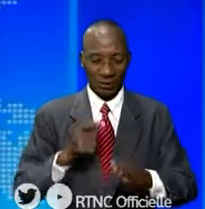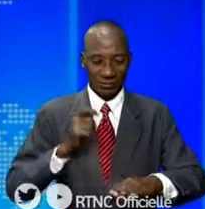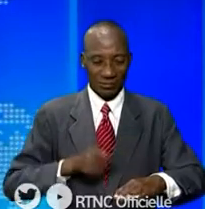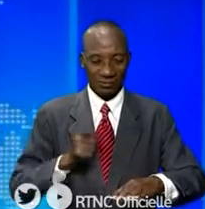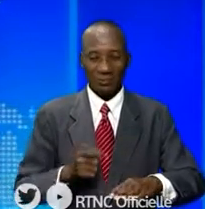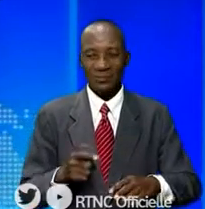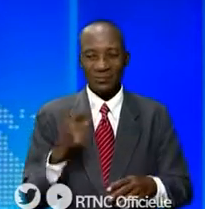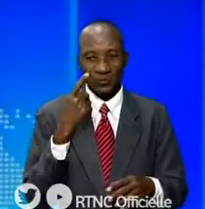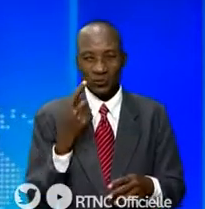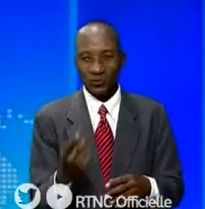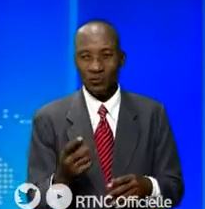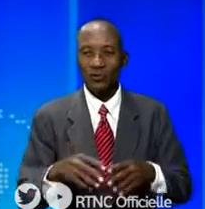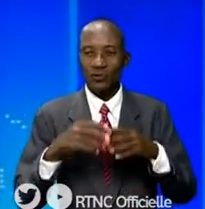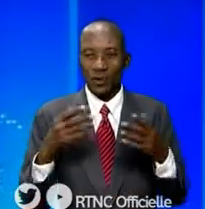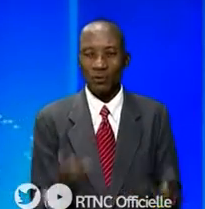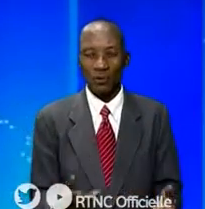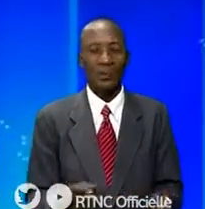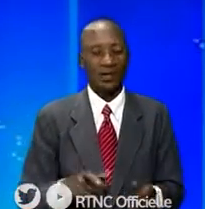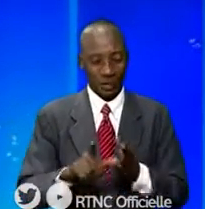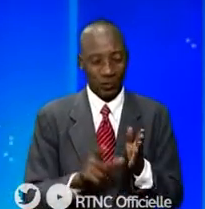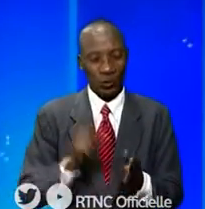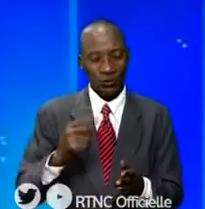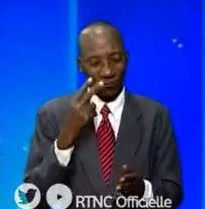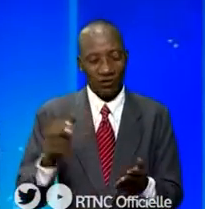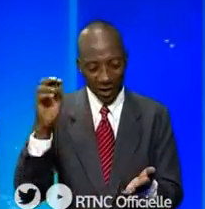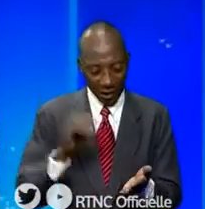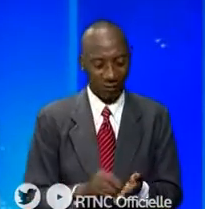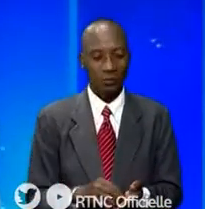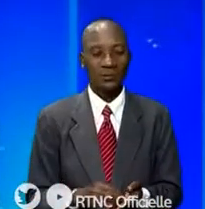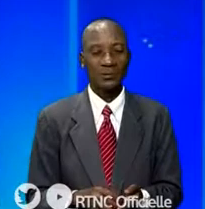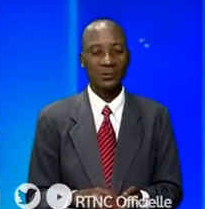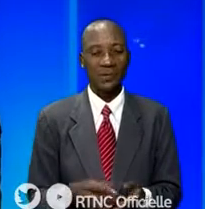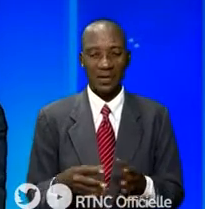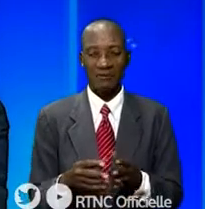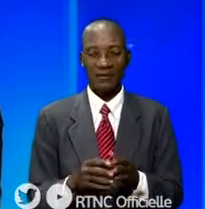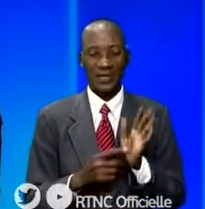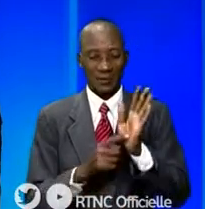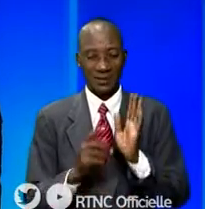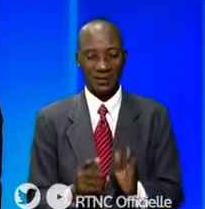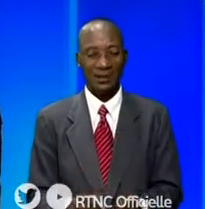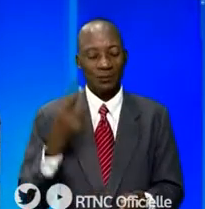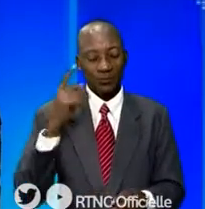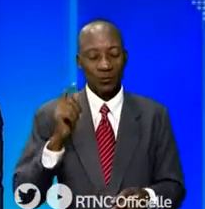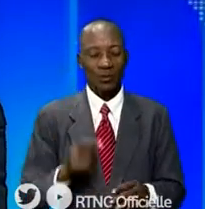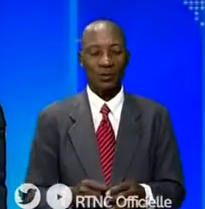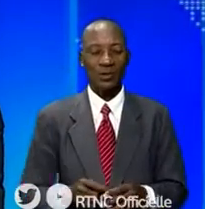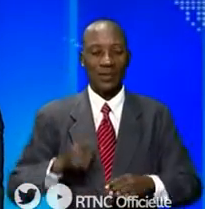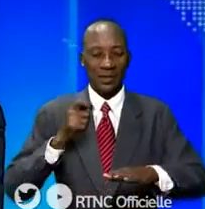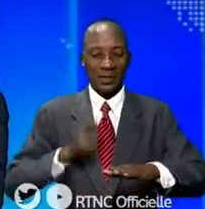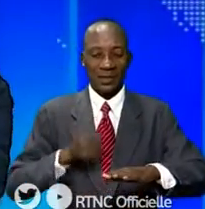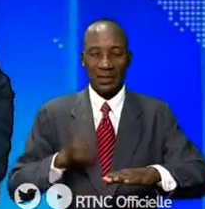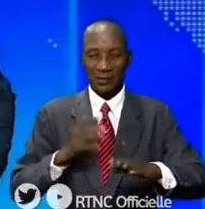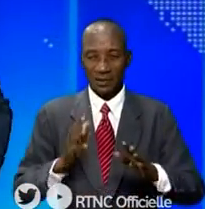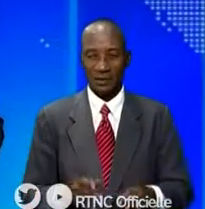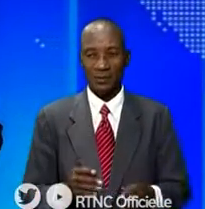et Gary Sakata, tous deux députés du FCC. Pour les syndicats autonomes des magistrats, ces propositions de loi